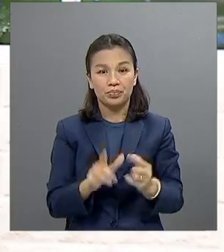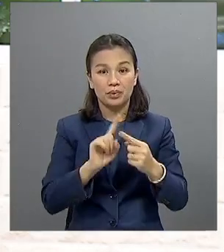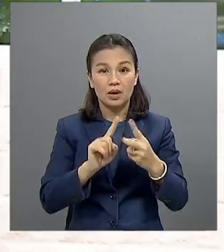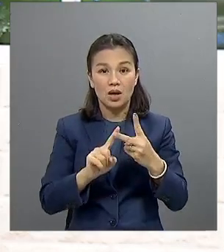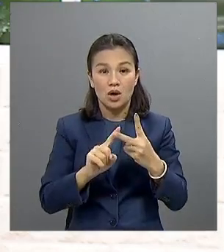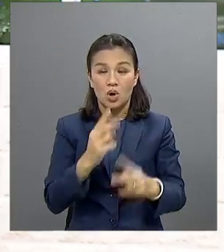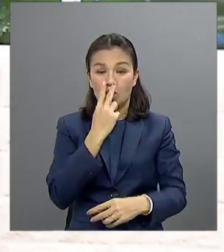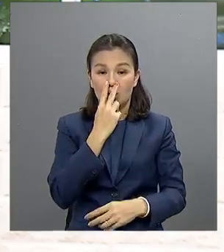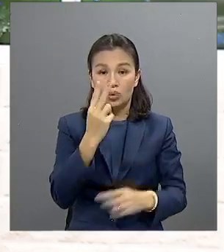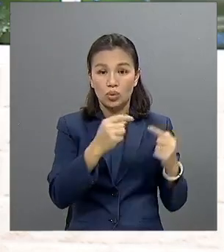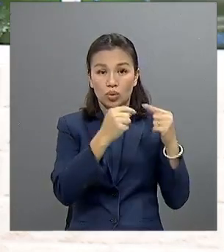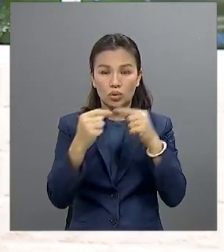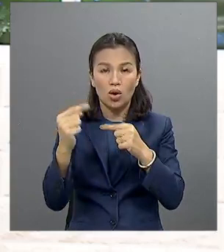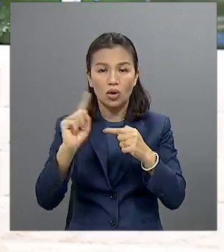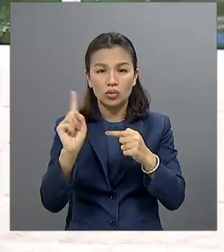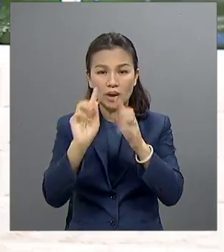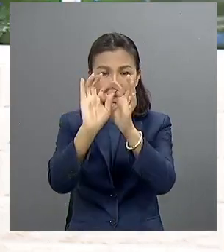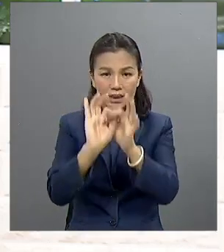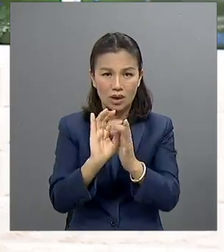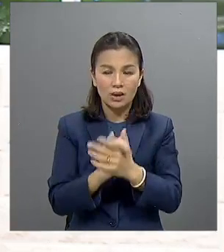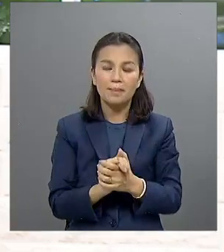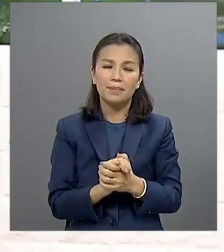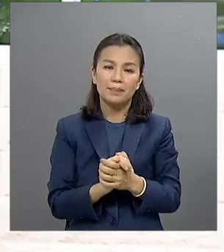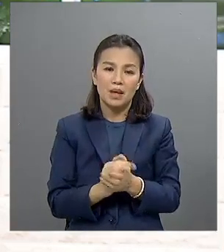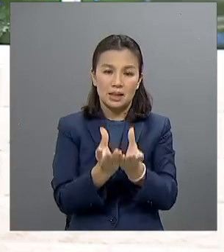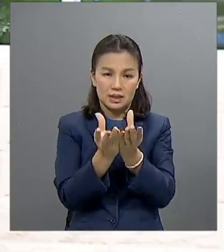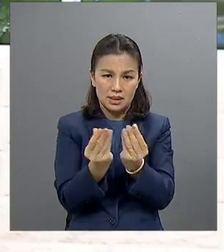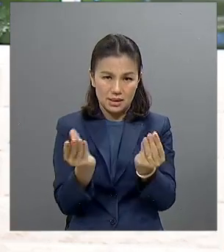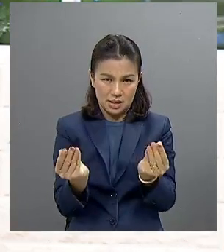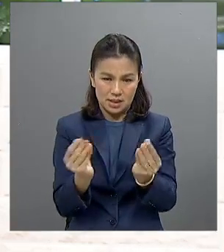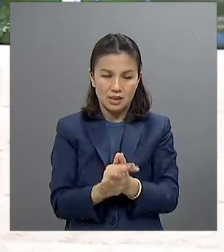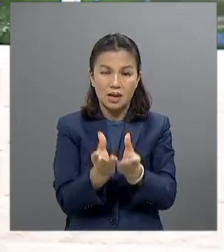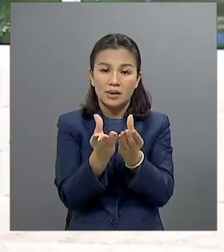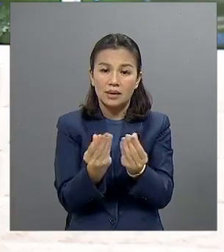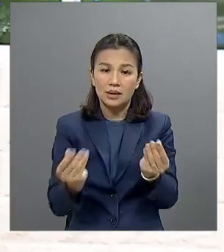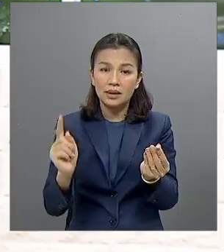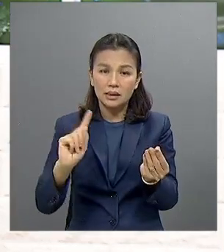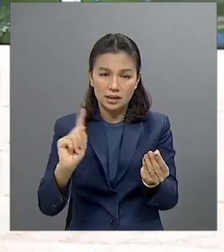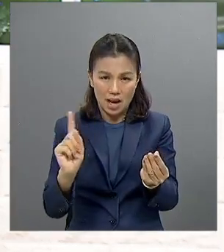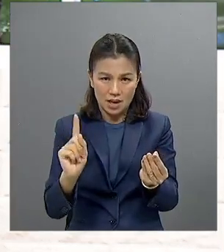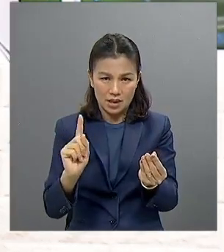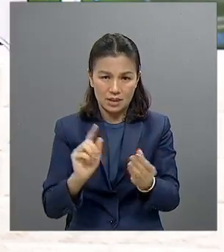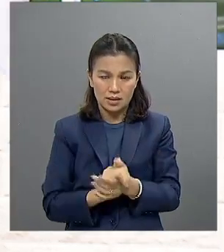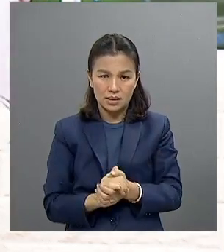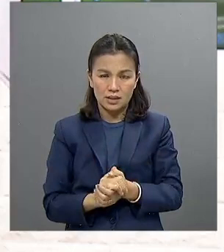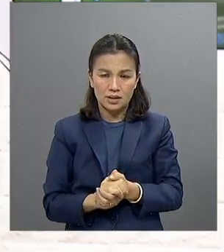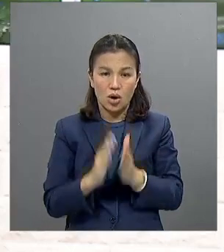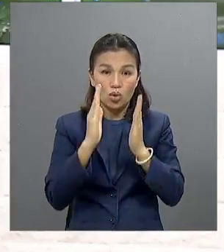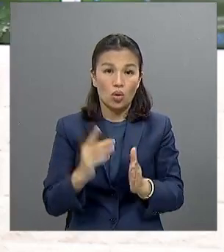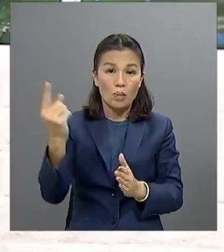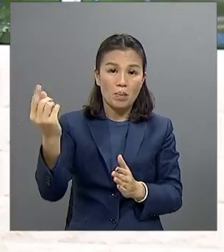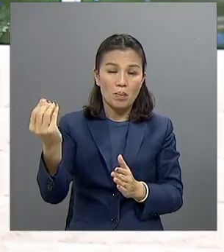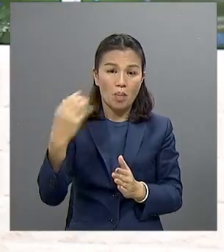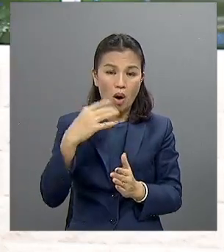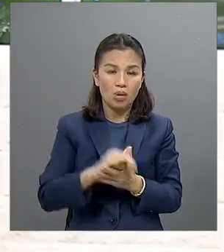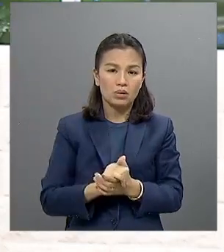ครั้งเลยนะคะกรณีข้อพิพาทที่ดินค่ะคือมีผู้ที่ ร้องเรียนบอกว่าเนี่ยมีเอกชนมาบุกรุ